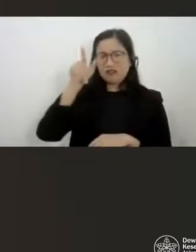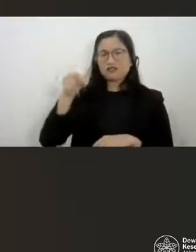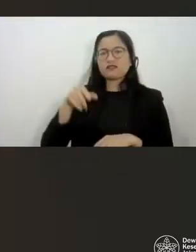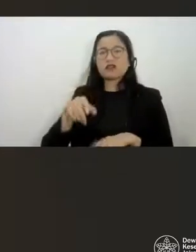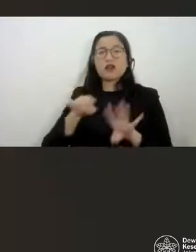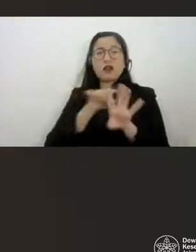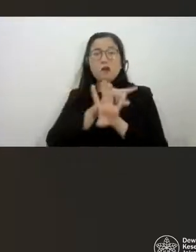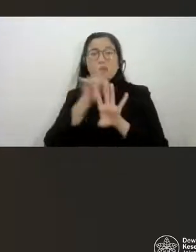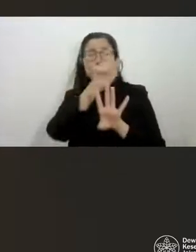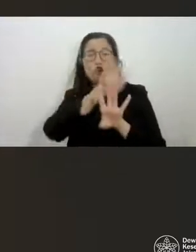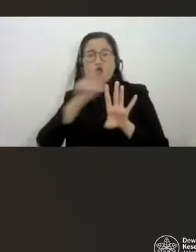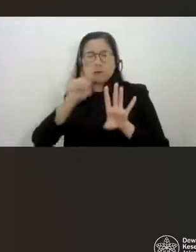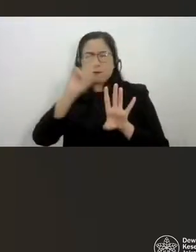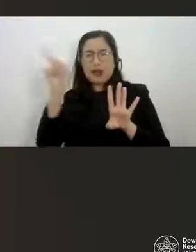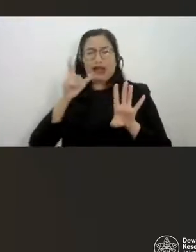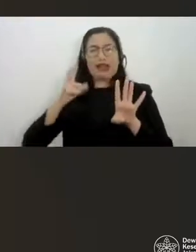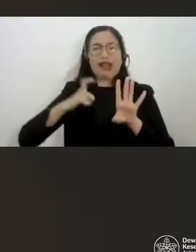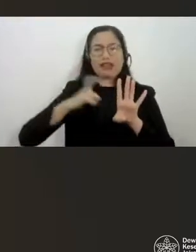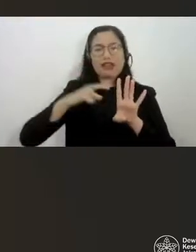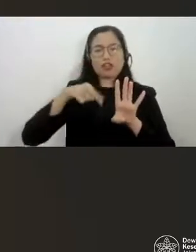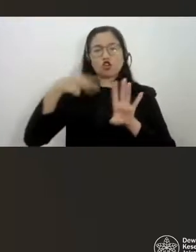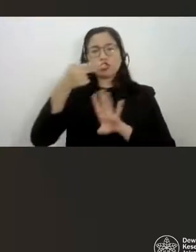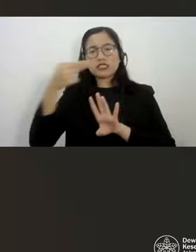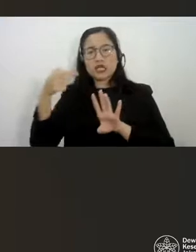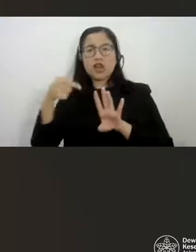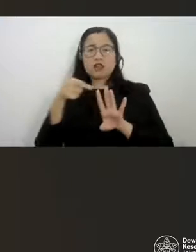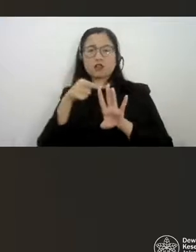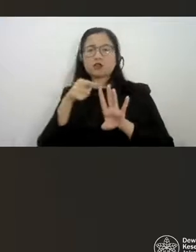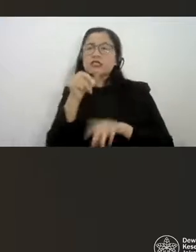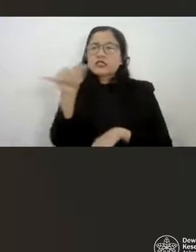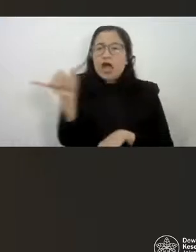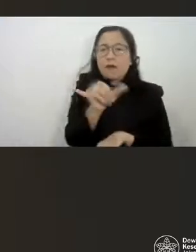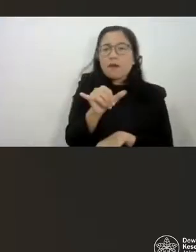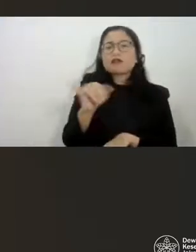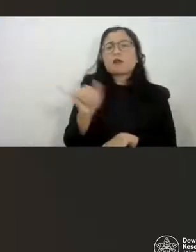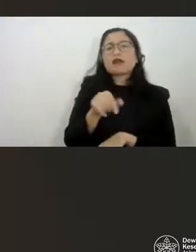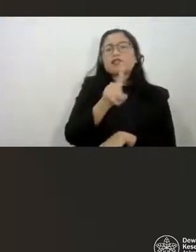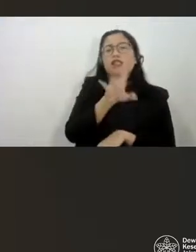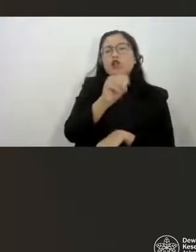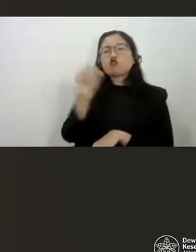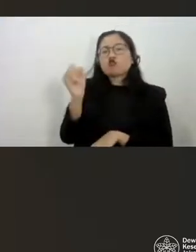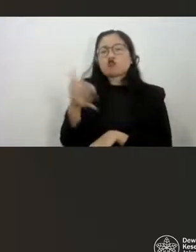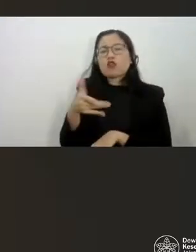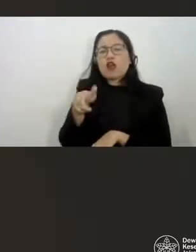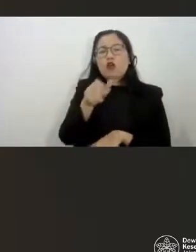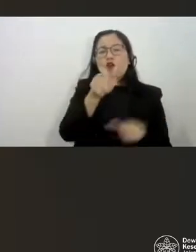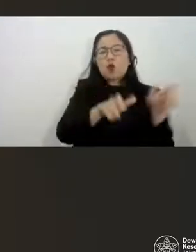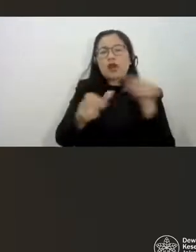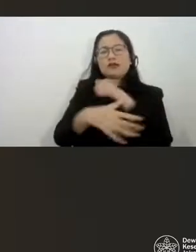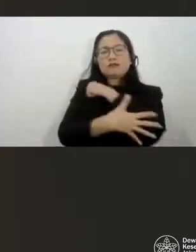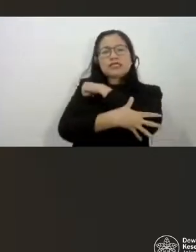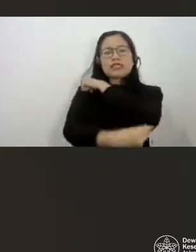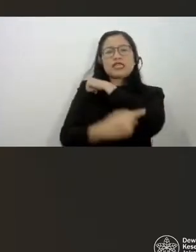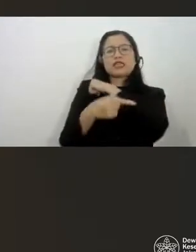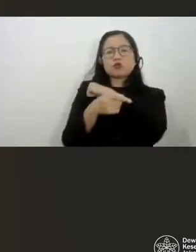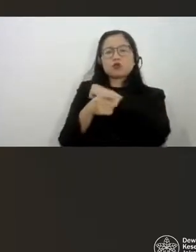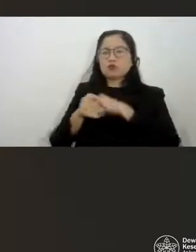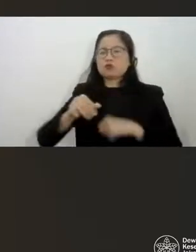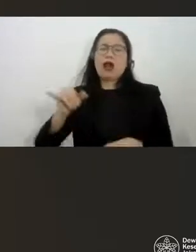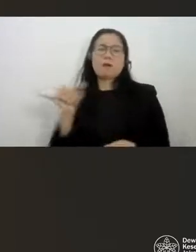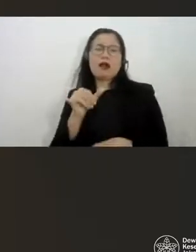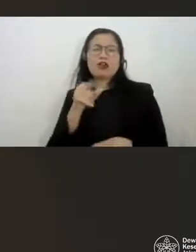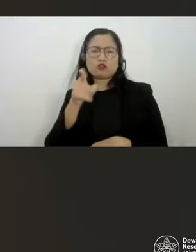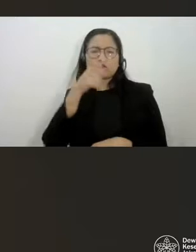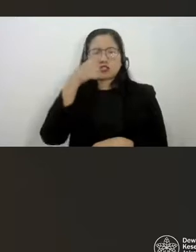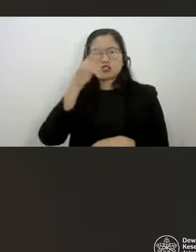terkaya konglomerat di Indonesia itu setara dengan kekayaan 100 juta orang miskin. Betapa itu menjadi sebuah penyakit